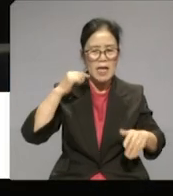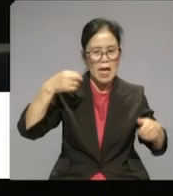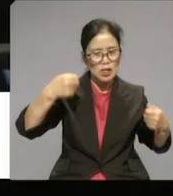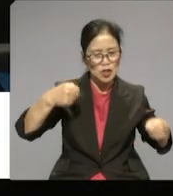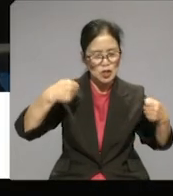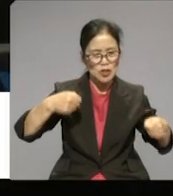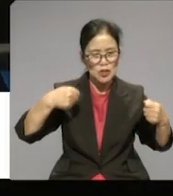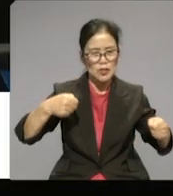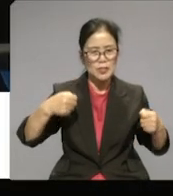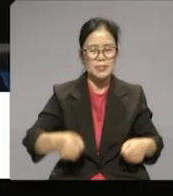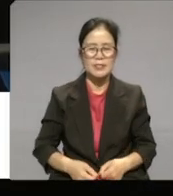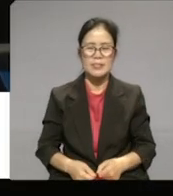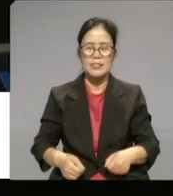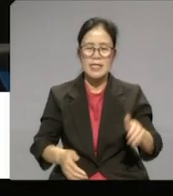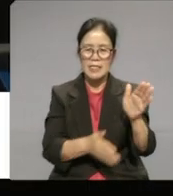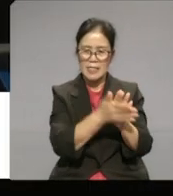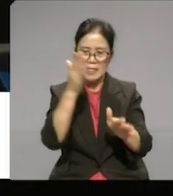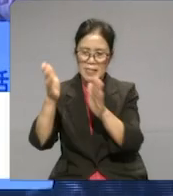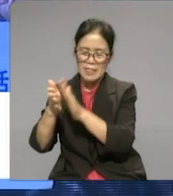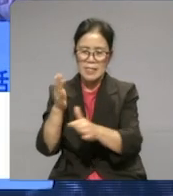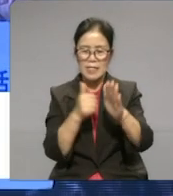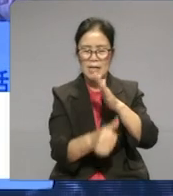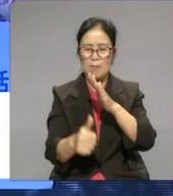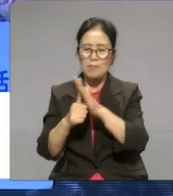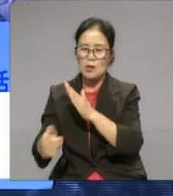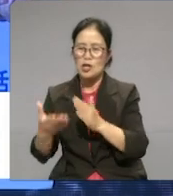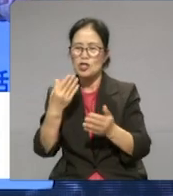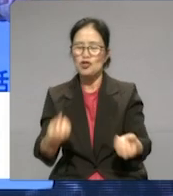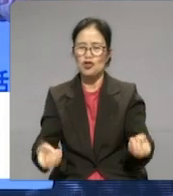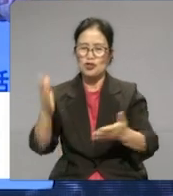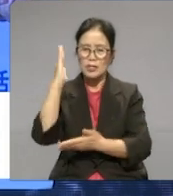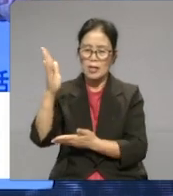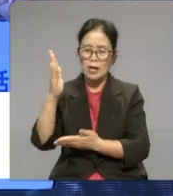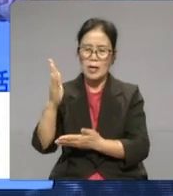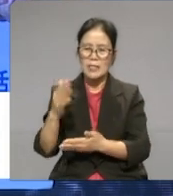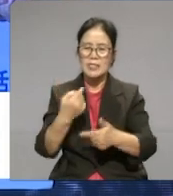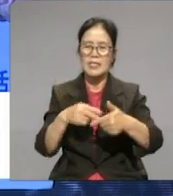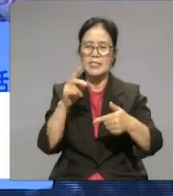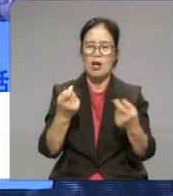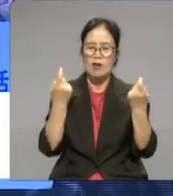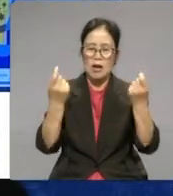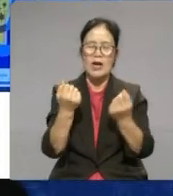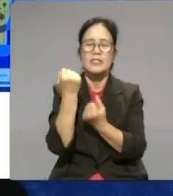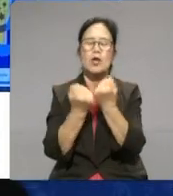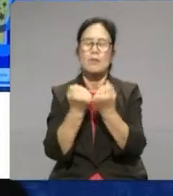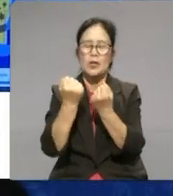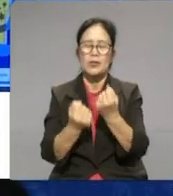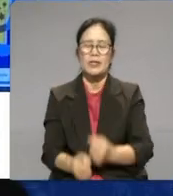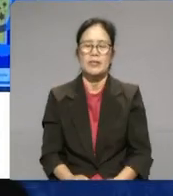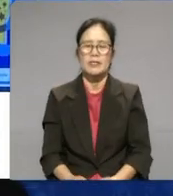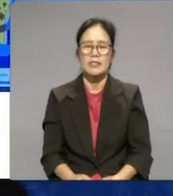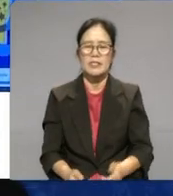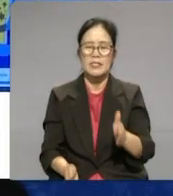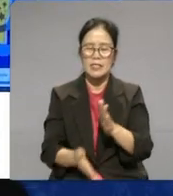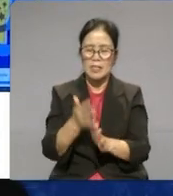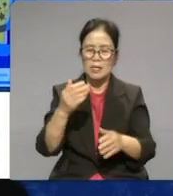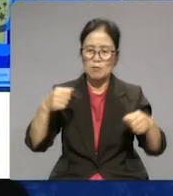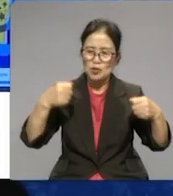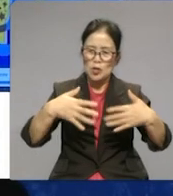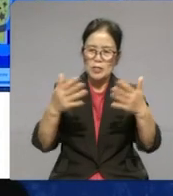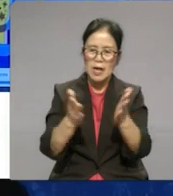무용 공연과 양시 대표의 축사, 인천 관광설명회 등으로 이뤄진 가운데 인천시립무용단은